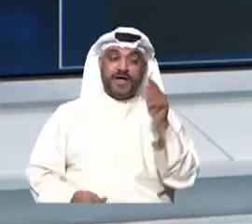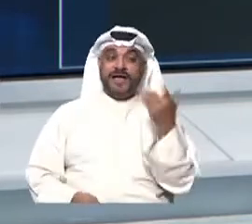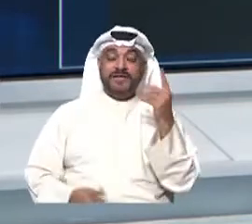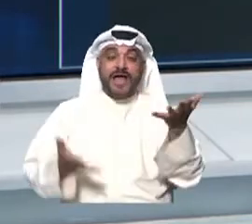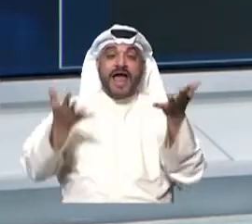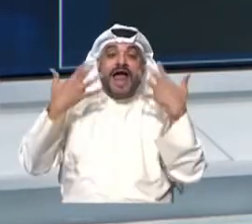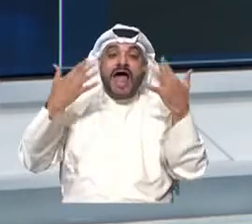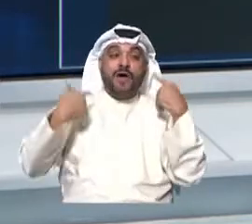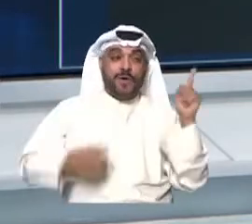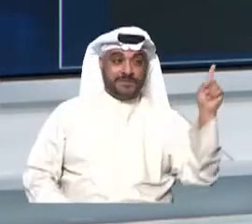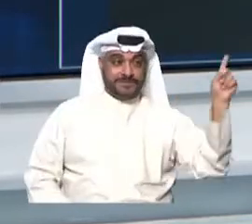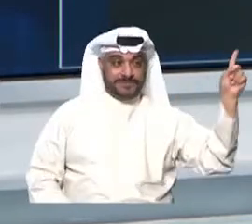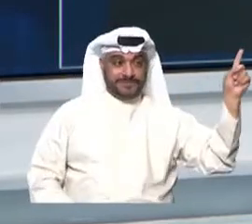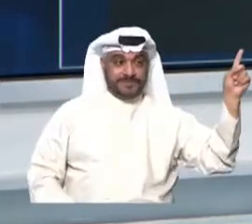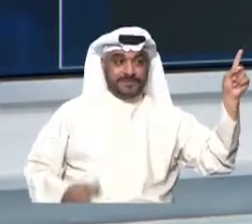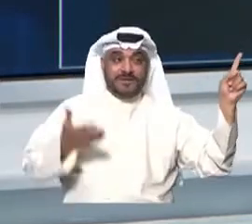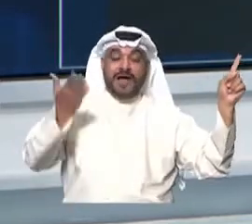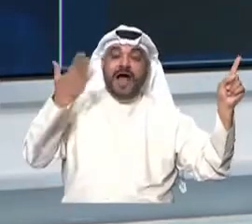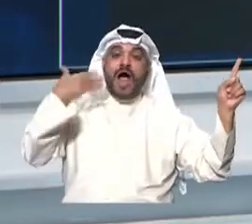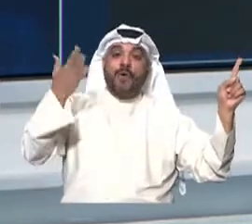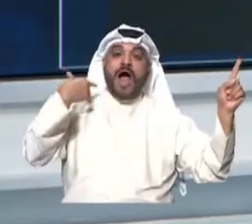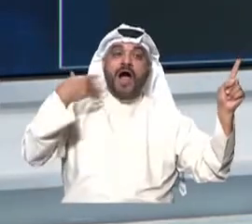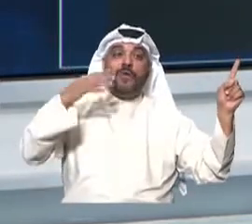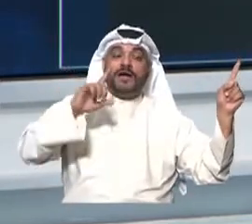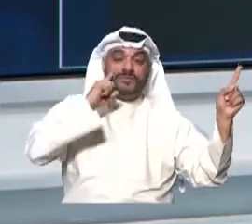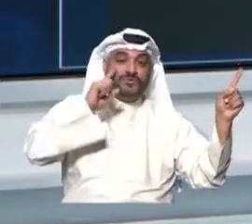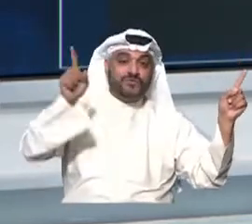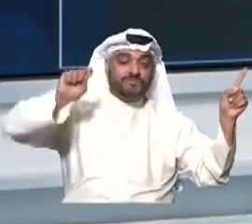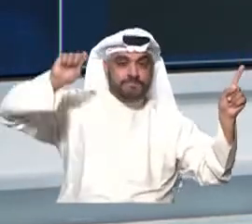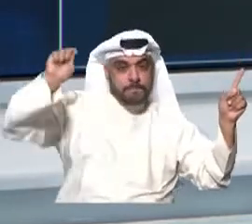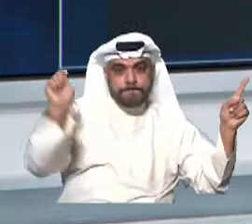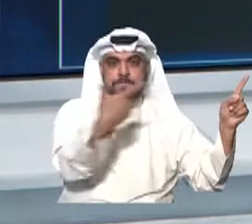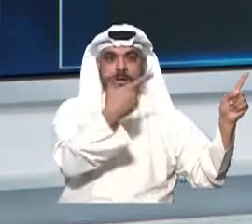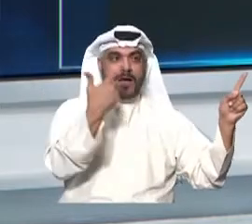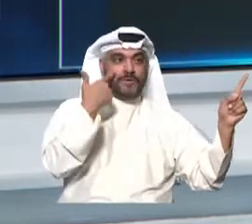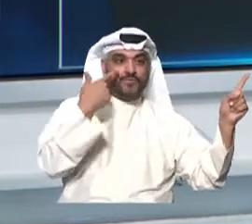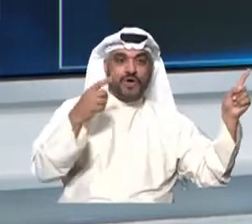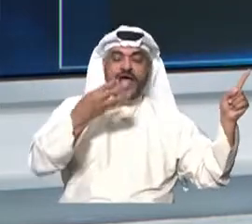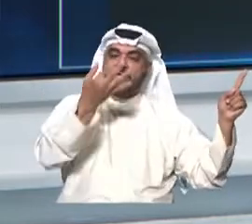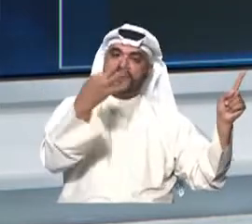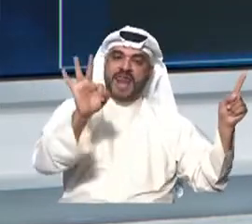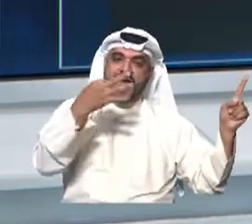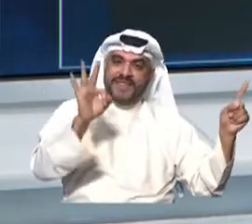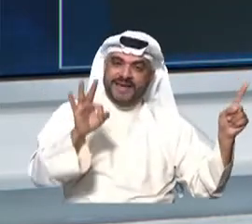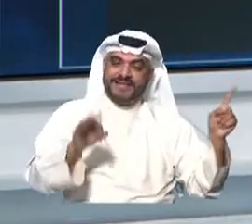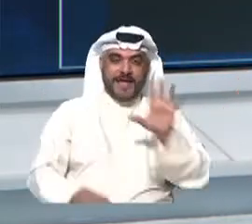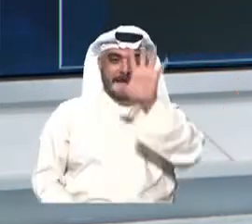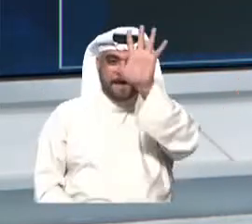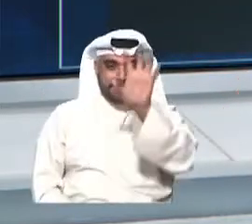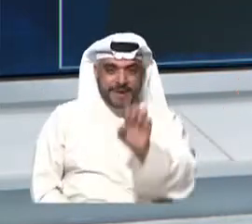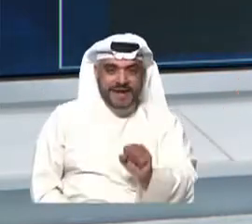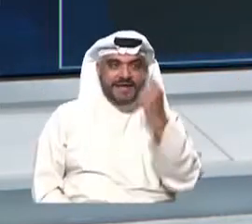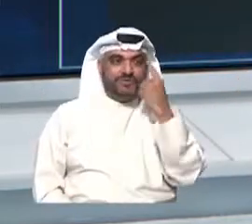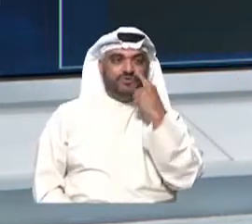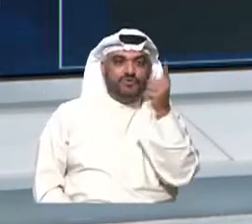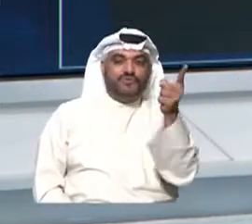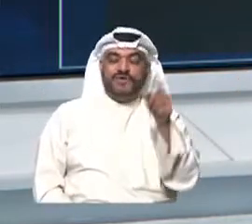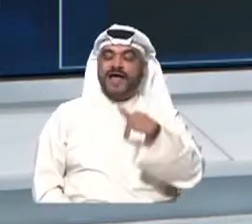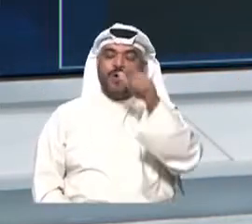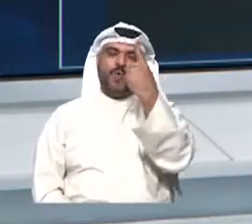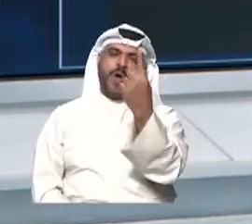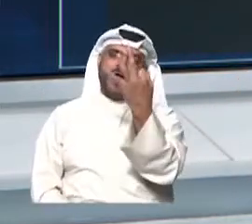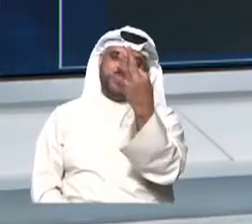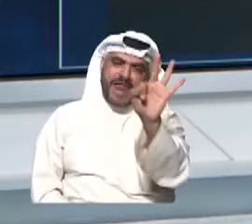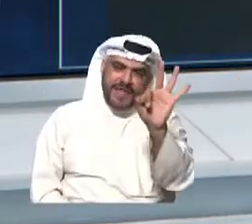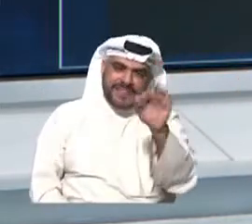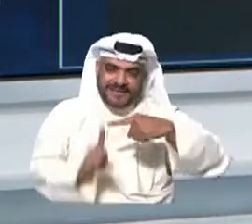بالساعة. درجات الحرارة منتصف هذه الليلة متفاوتة ما بين 28 إلى 31 درجة مئوية على معظم مناطق البلاد، وأجواء